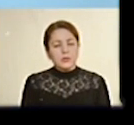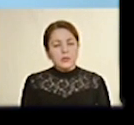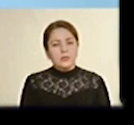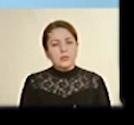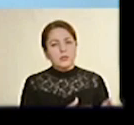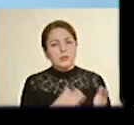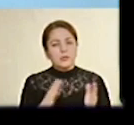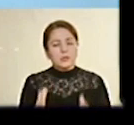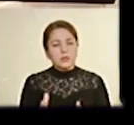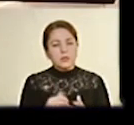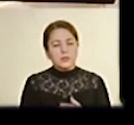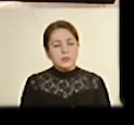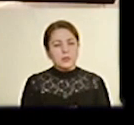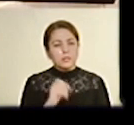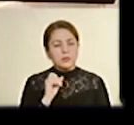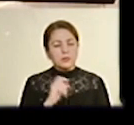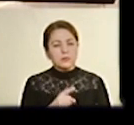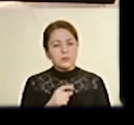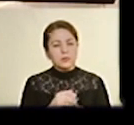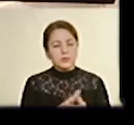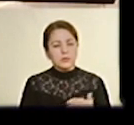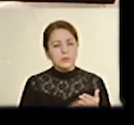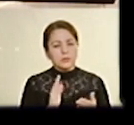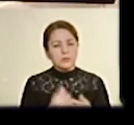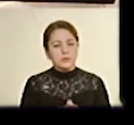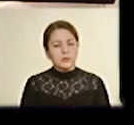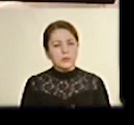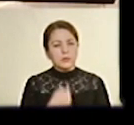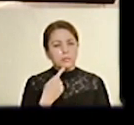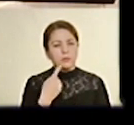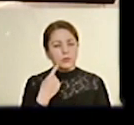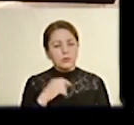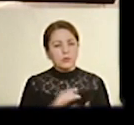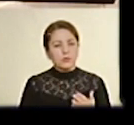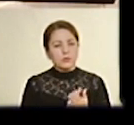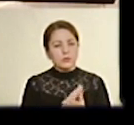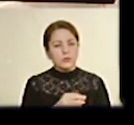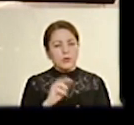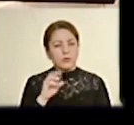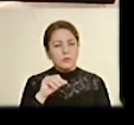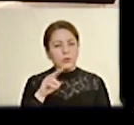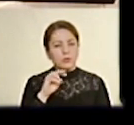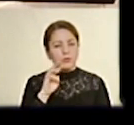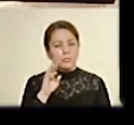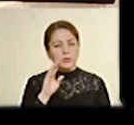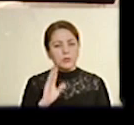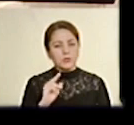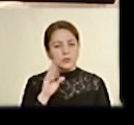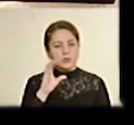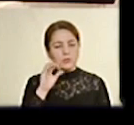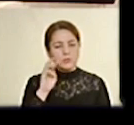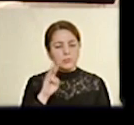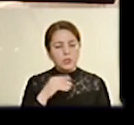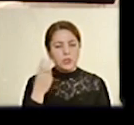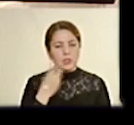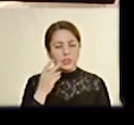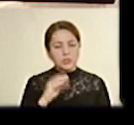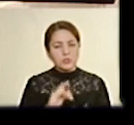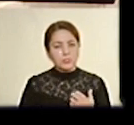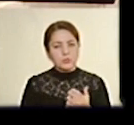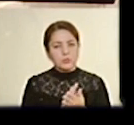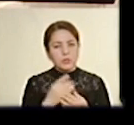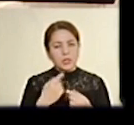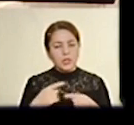Keyingi topshirig'imizga davom etamiz. Bir o'simlikning ma'lum qismini ikkinchi o'simlikka